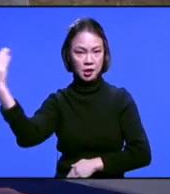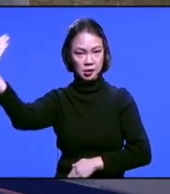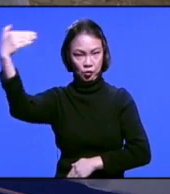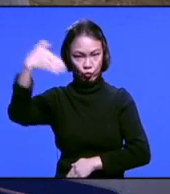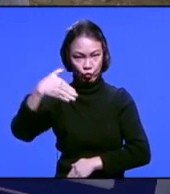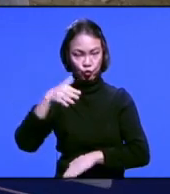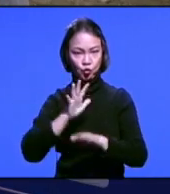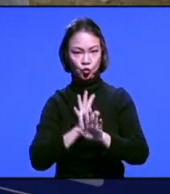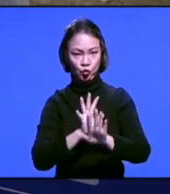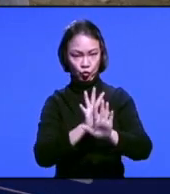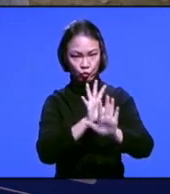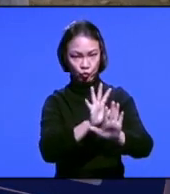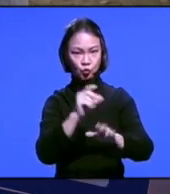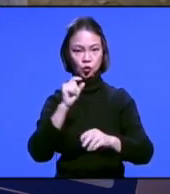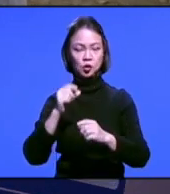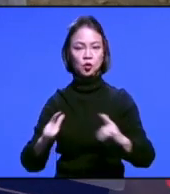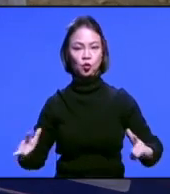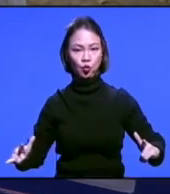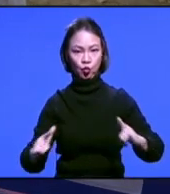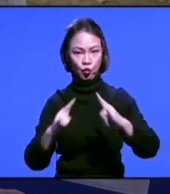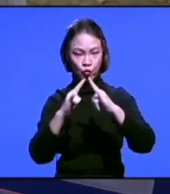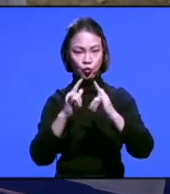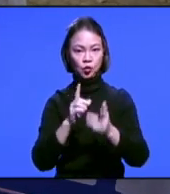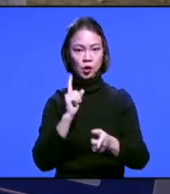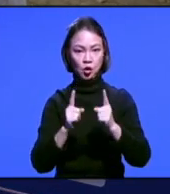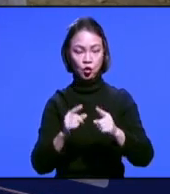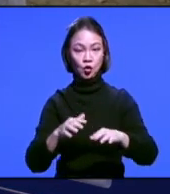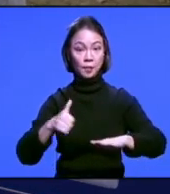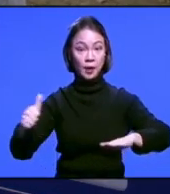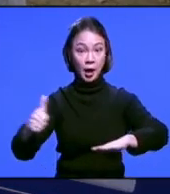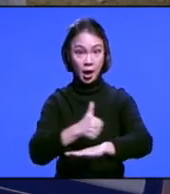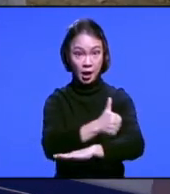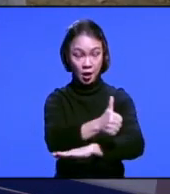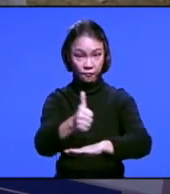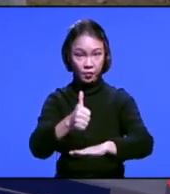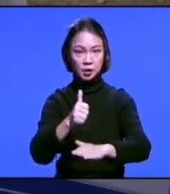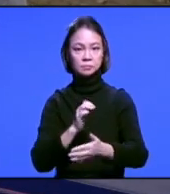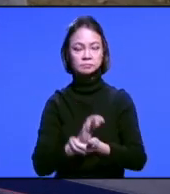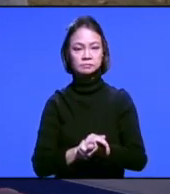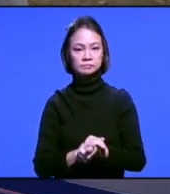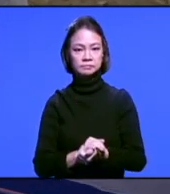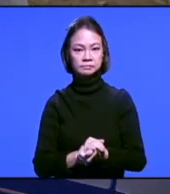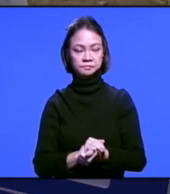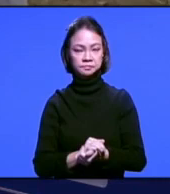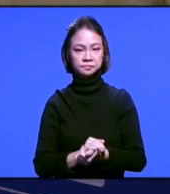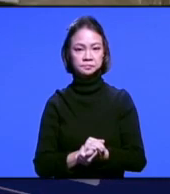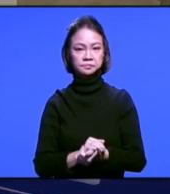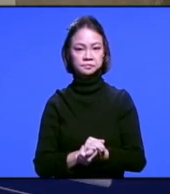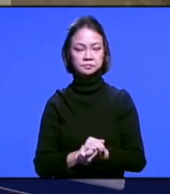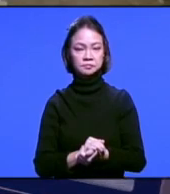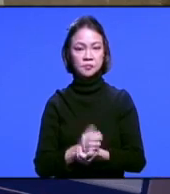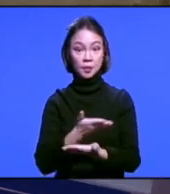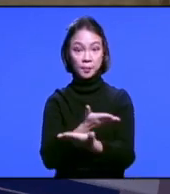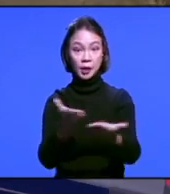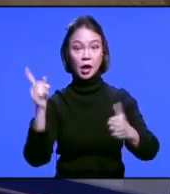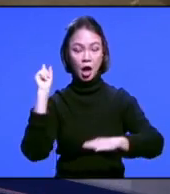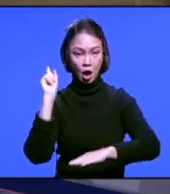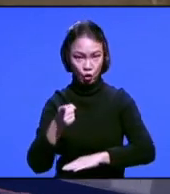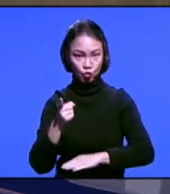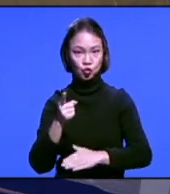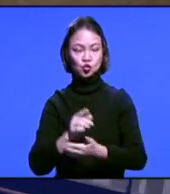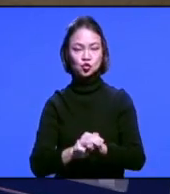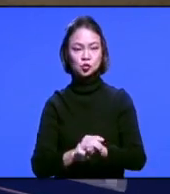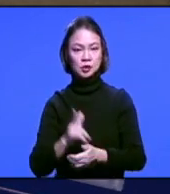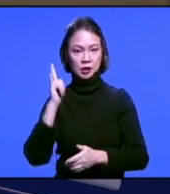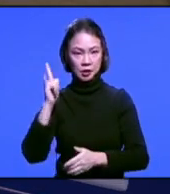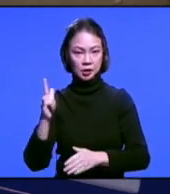pemirsa, kalau di Padang Arafah ini sakit dari mulai dimatikan, mereka tetap